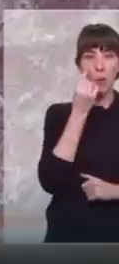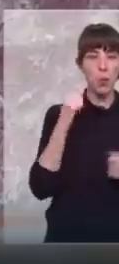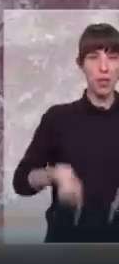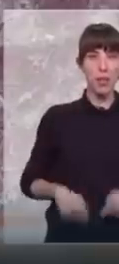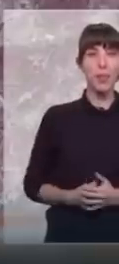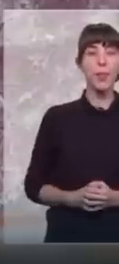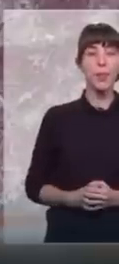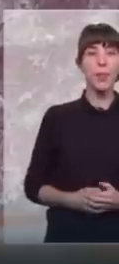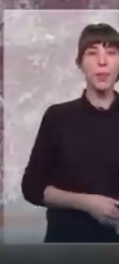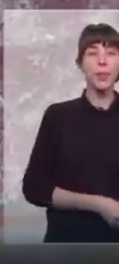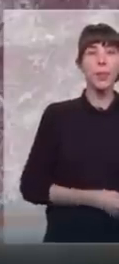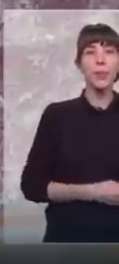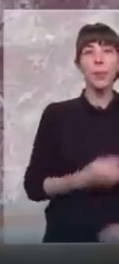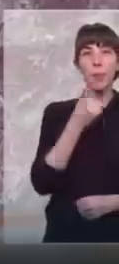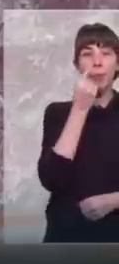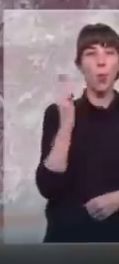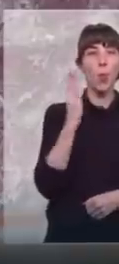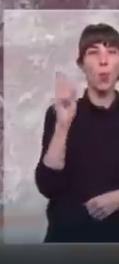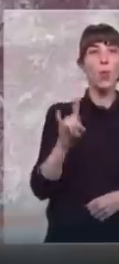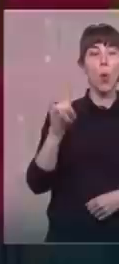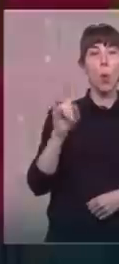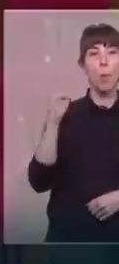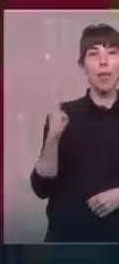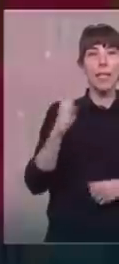La parole est à monsieur Hugo Bernalicis.